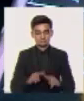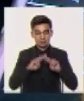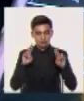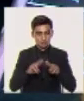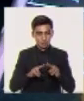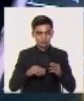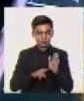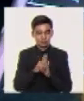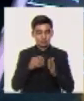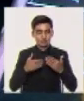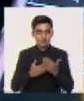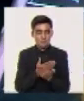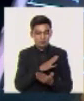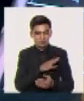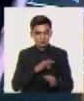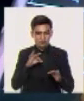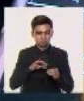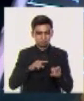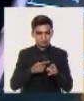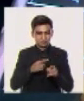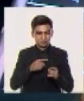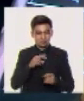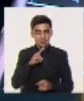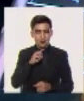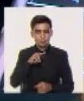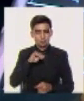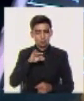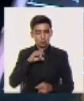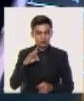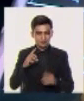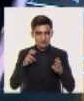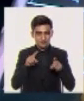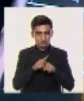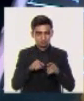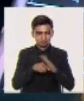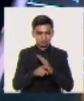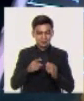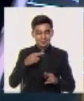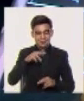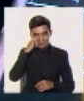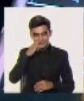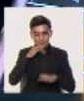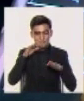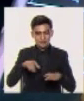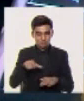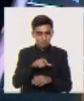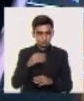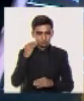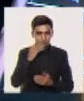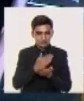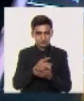Рено запустил новый полноприводный кроссовер Рено Каптюр. Он идеально подходит для эксплуатации в казахстанских условиях.